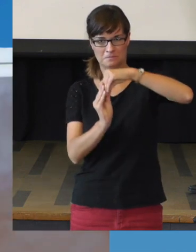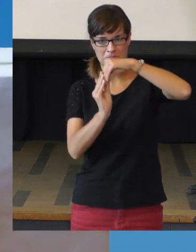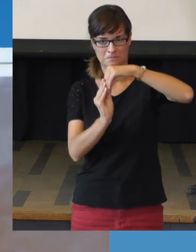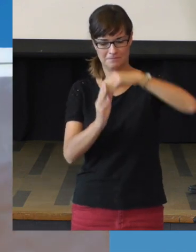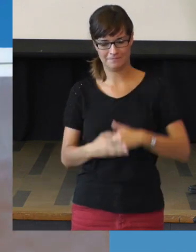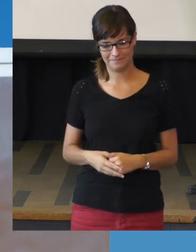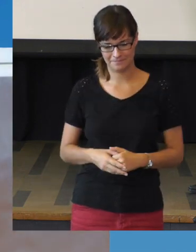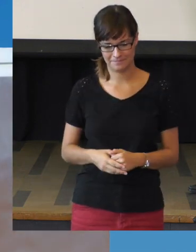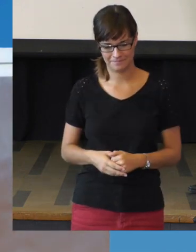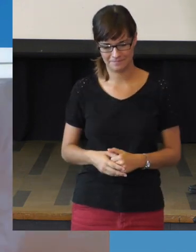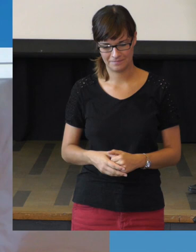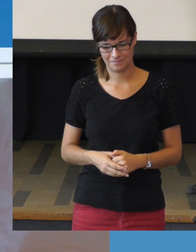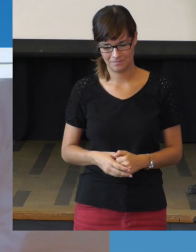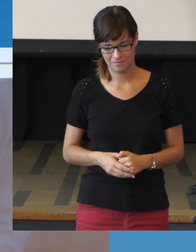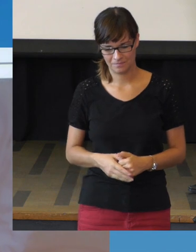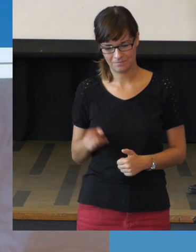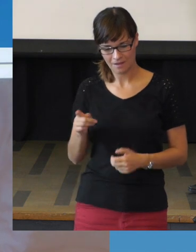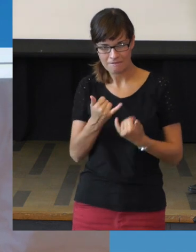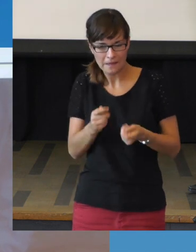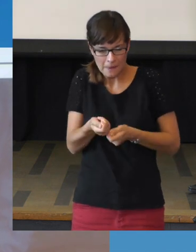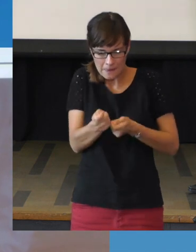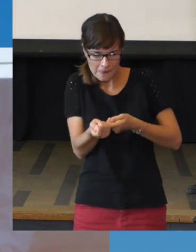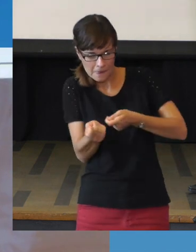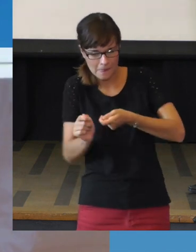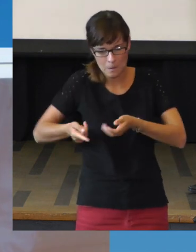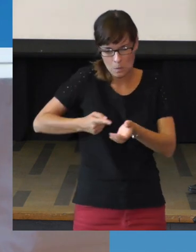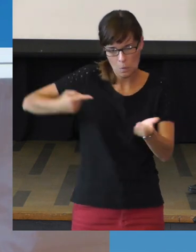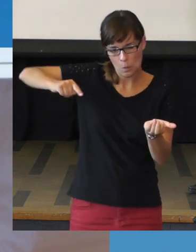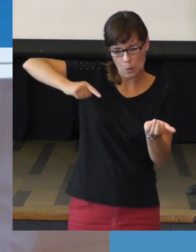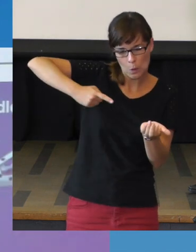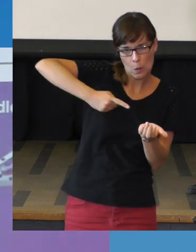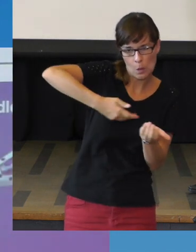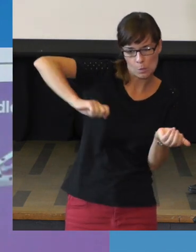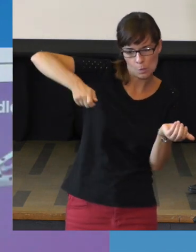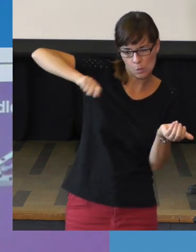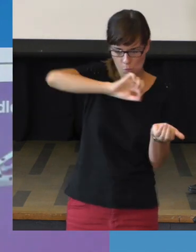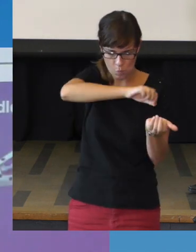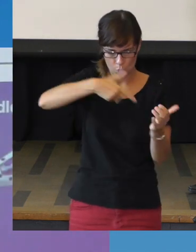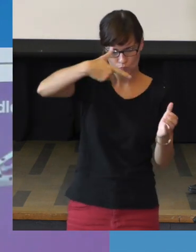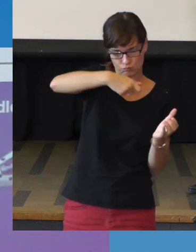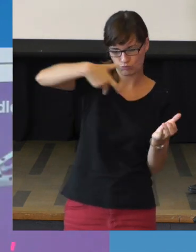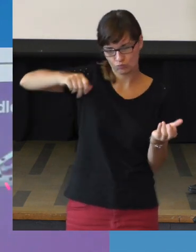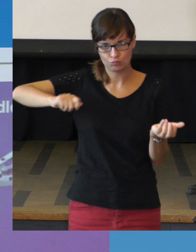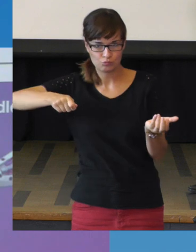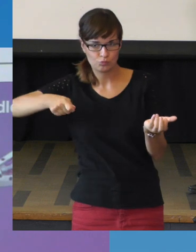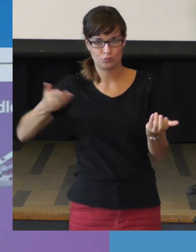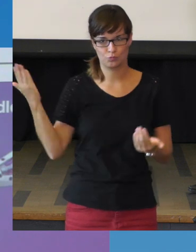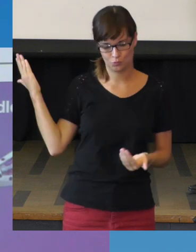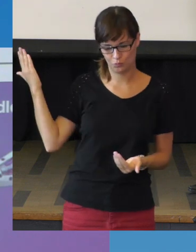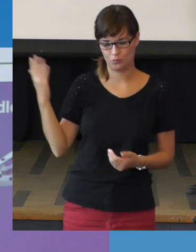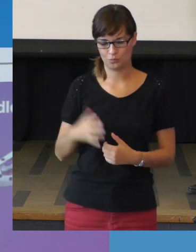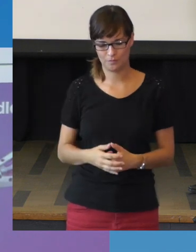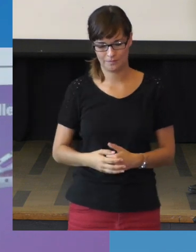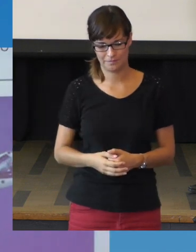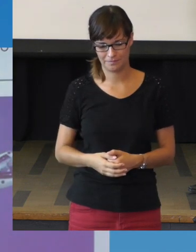Ich zeige Ihnen jetzt nicht, da sind wir, wie war das Kathetern und hier sehen Sie die ganze Apparatur, wie man das letztlich macht. Das ist dieser